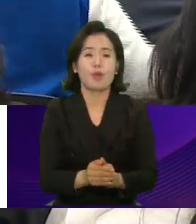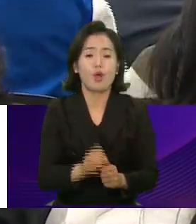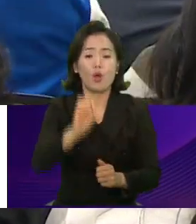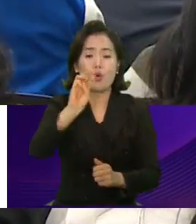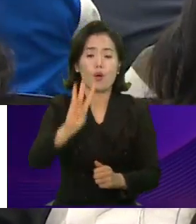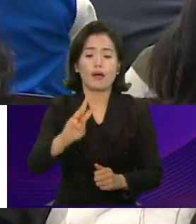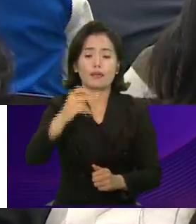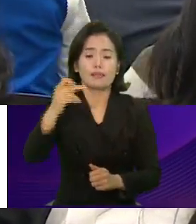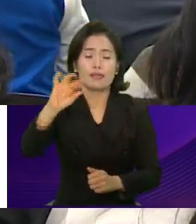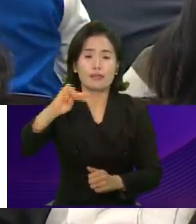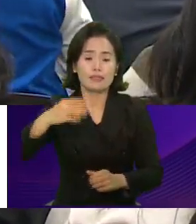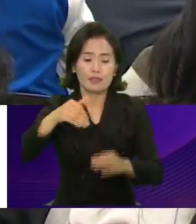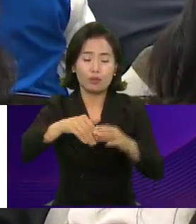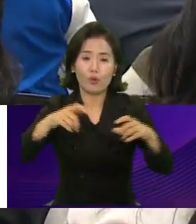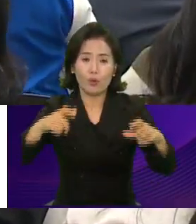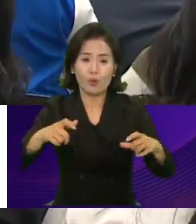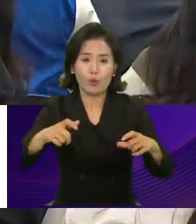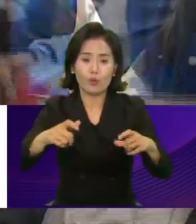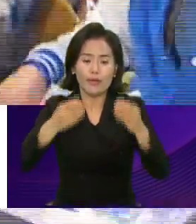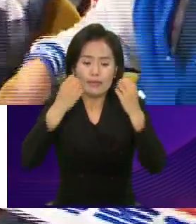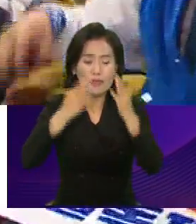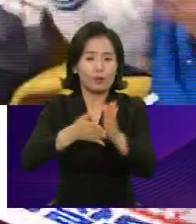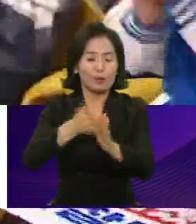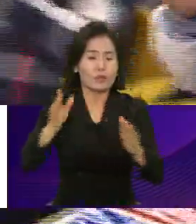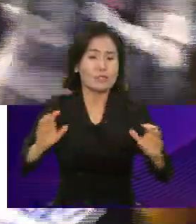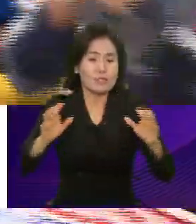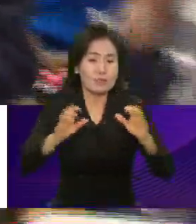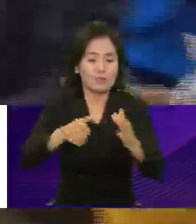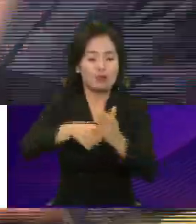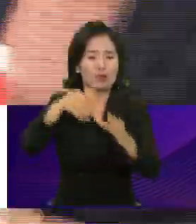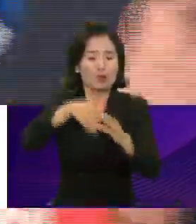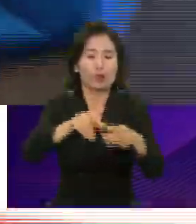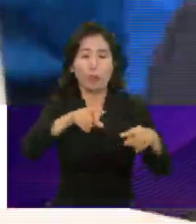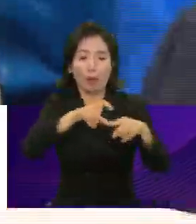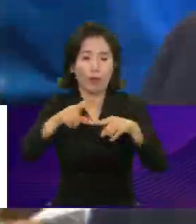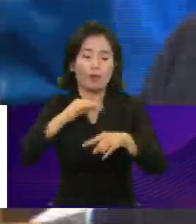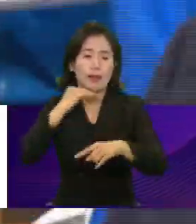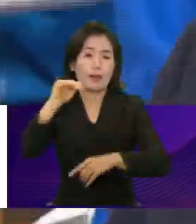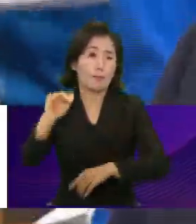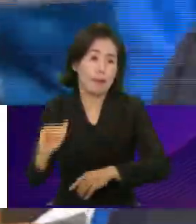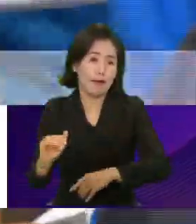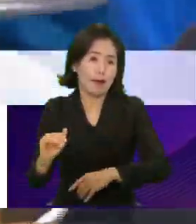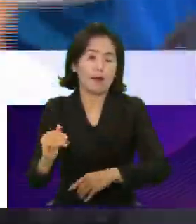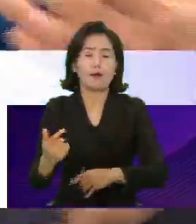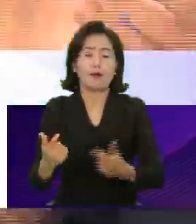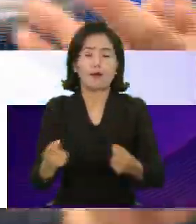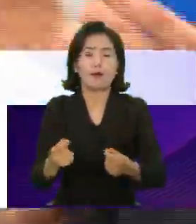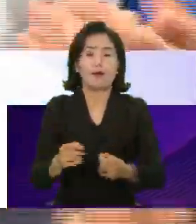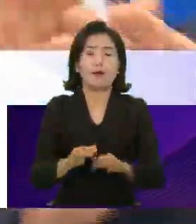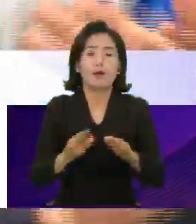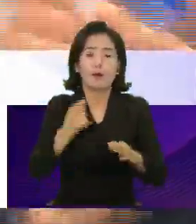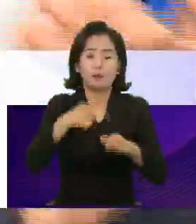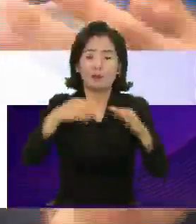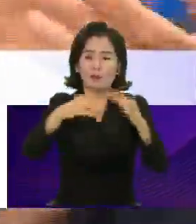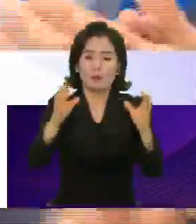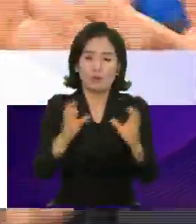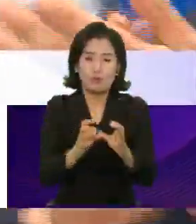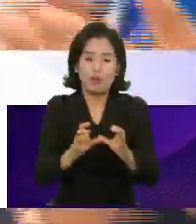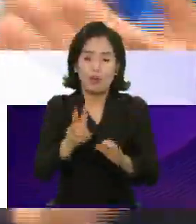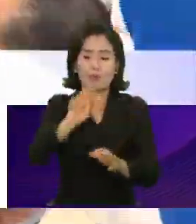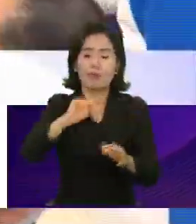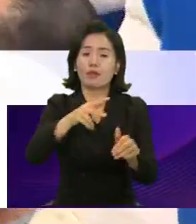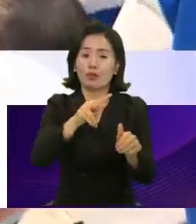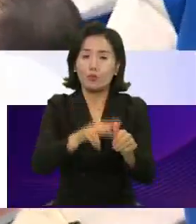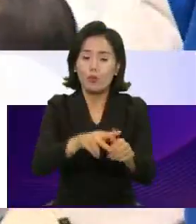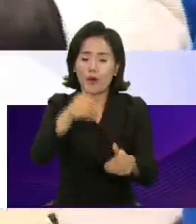광주 광산을 선거구는 신도시가 집중된 곳으로 유권자들의 평균 연령이 매우 낮은 곳입니다. 당초 민주당 현역 초선인 민